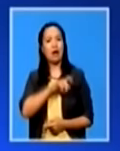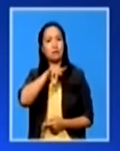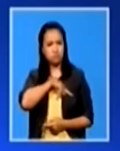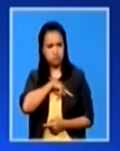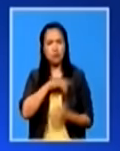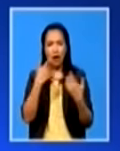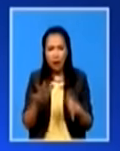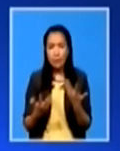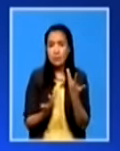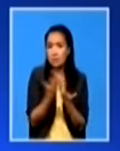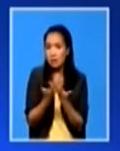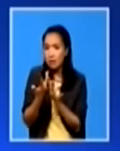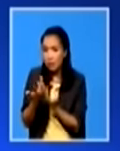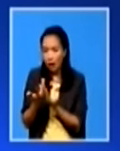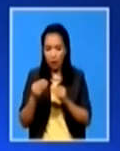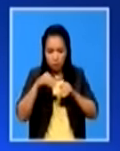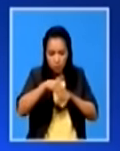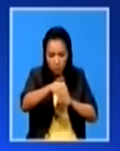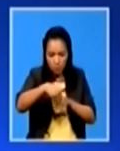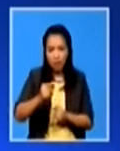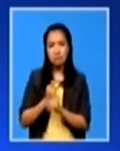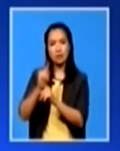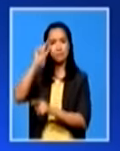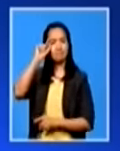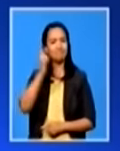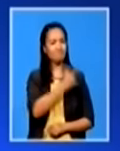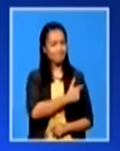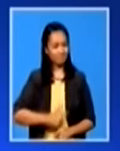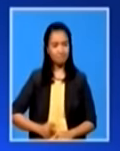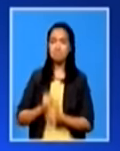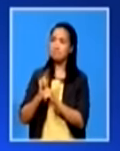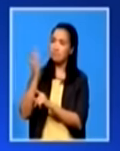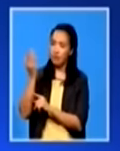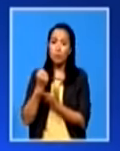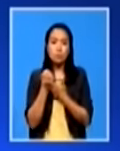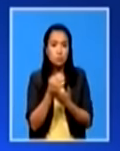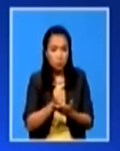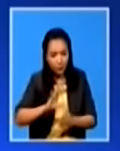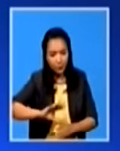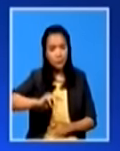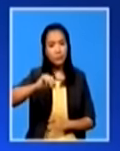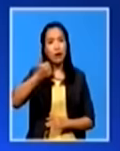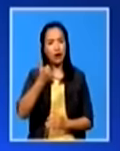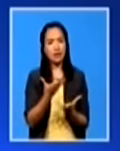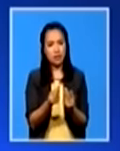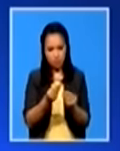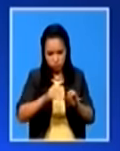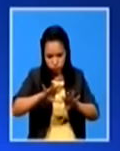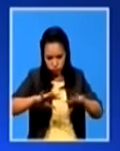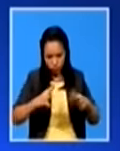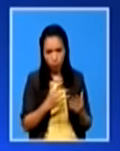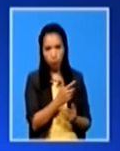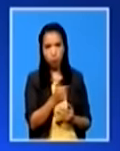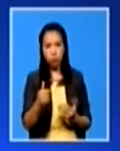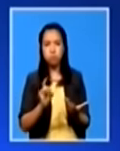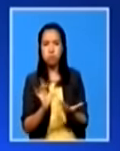ได้ร่วมปลูกหญ้าแฝกตามแนวทางพระราชดำริของพระบาทสมเด็จพระเจ้าอยู่หัวในการฟื้นฟูปรับปรุงและพัฒนาดินเพื่อให้มีความส